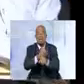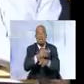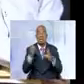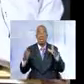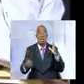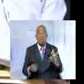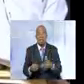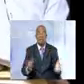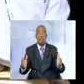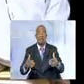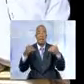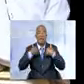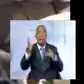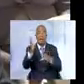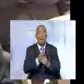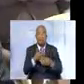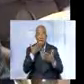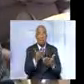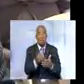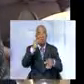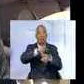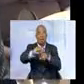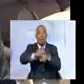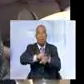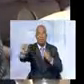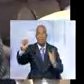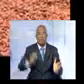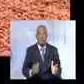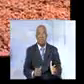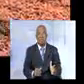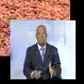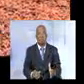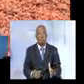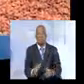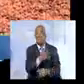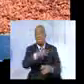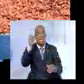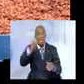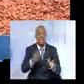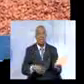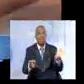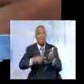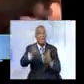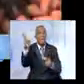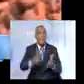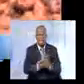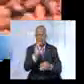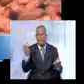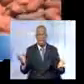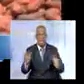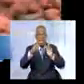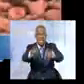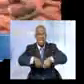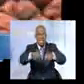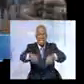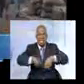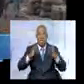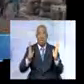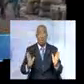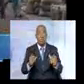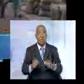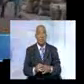conditions appropriées à une juste rémunération des planteurs. Ces derniers devant capter au moins 60% du